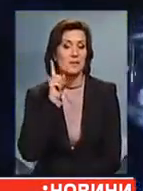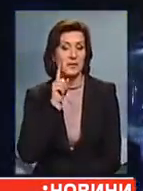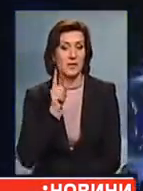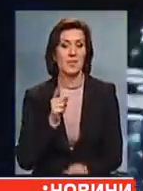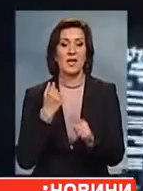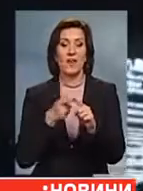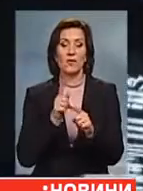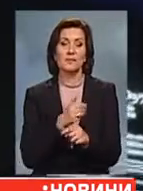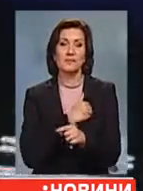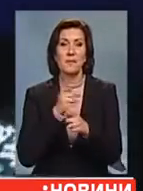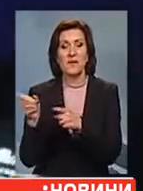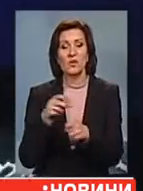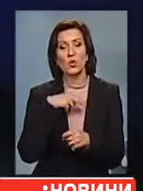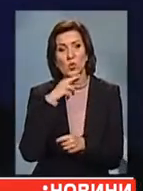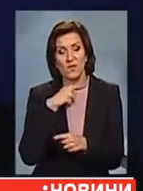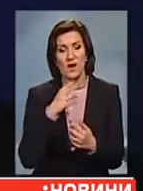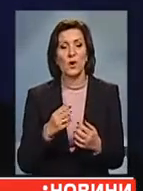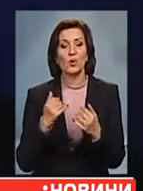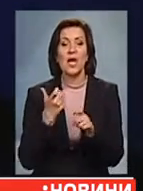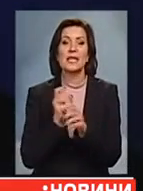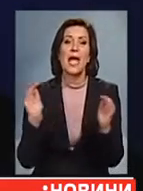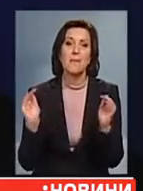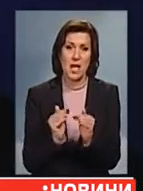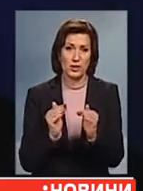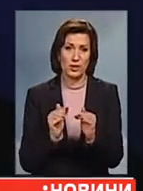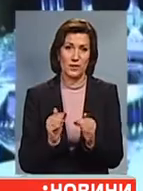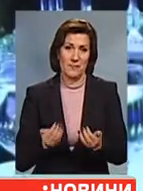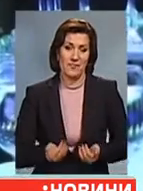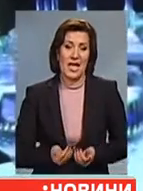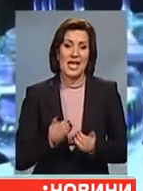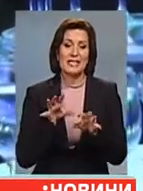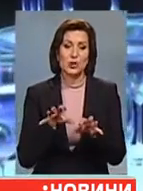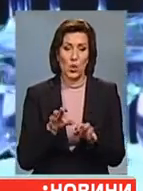кажуть, своїм витвором прагнули привернути увагу до найменших істот на планеті.